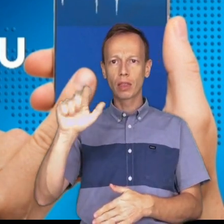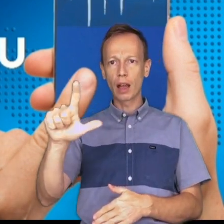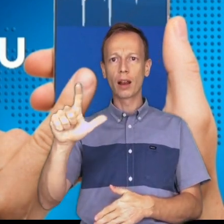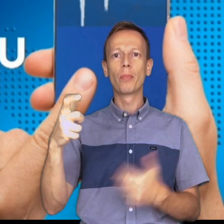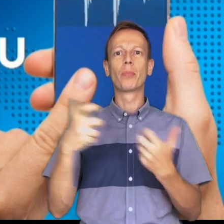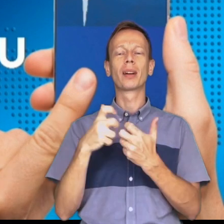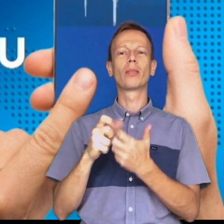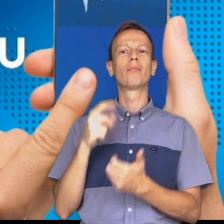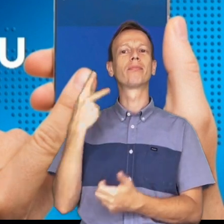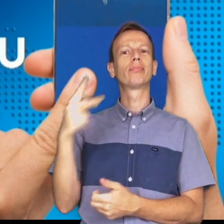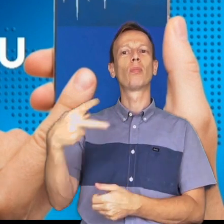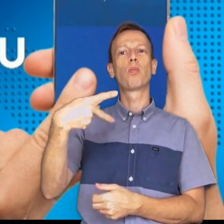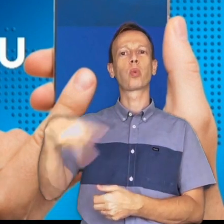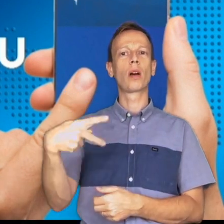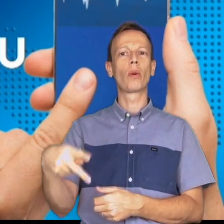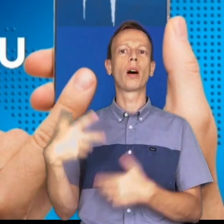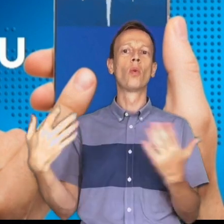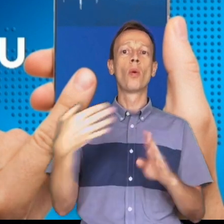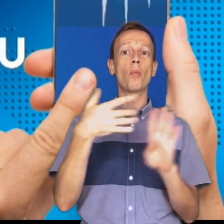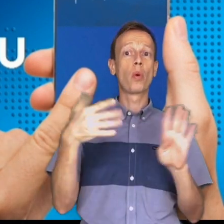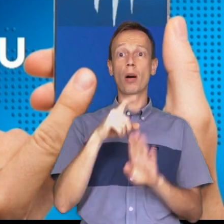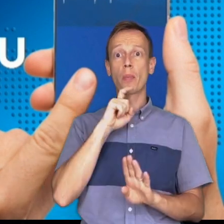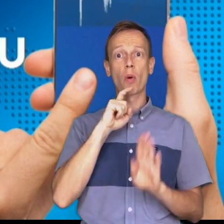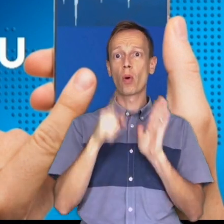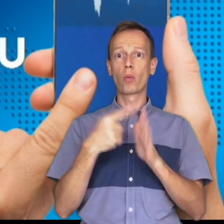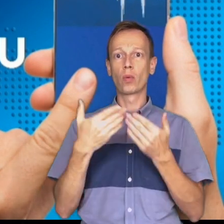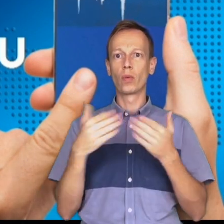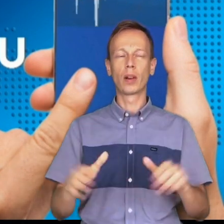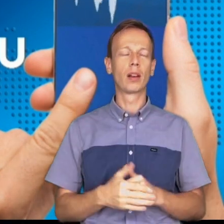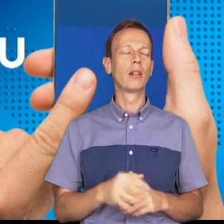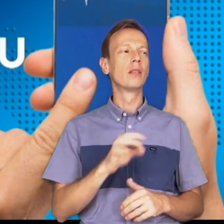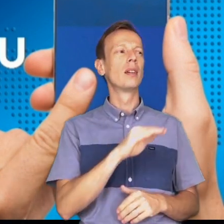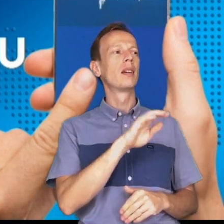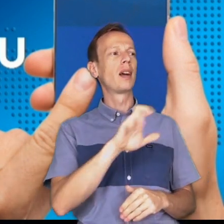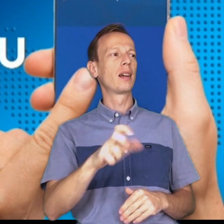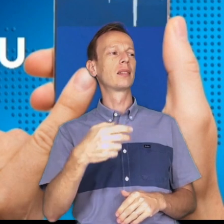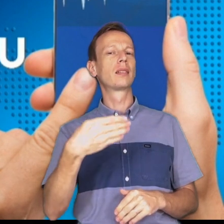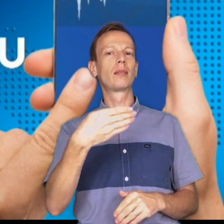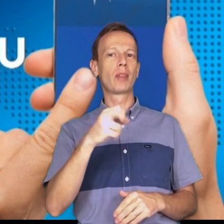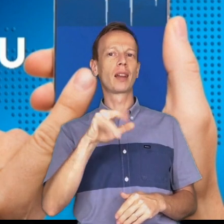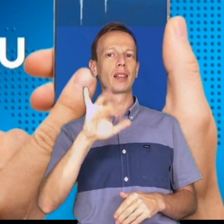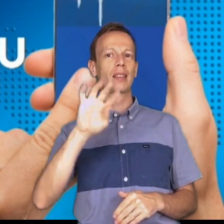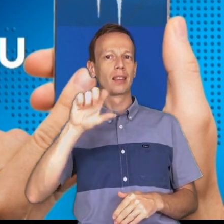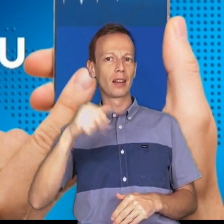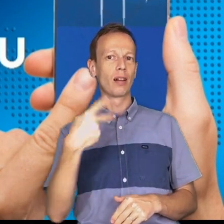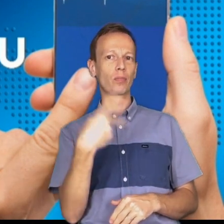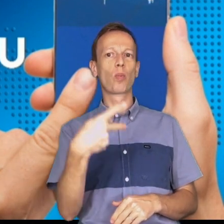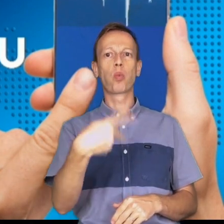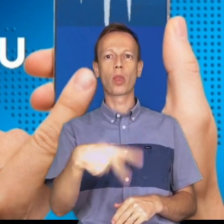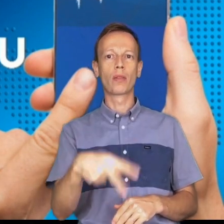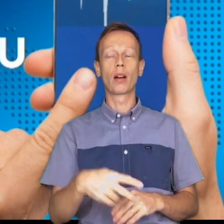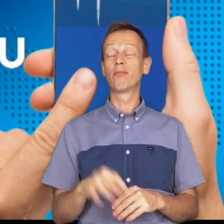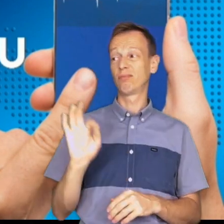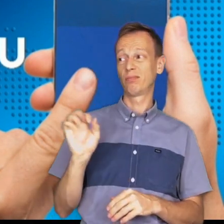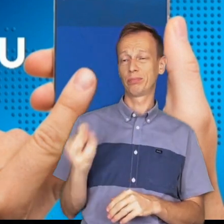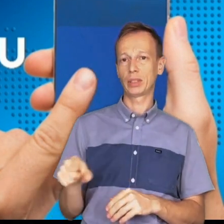celui de Punaauia et ceux de Bora Bora n'ont pas rouvert. Oui, l'ex-méridien donc de Punaauia, Sofitel. L'ex-méridien, tout à fait.